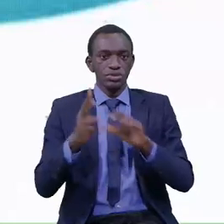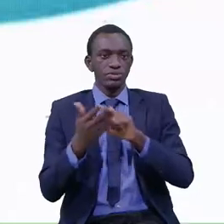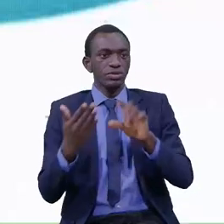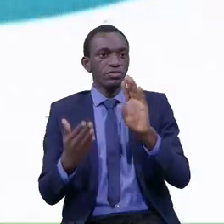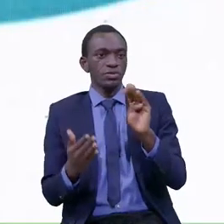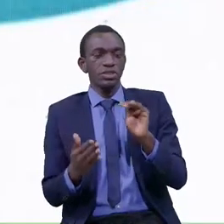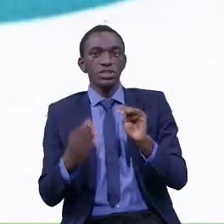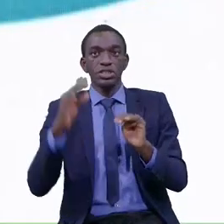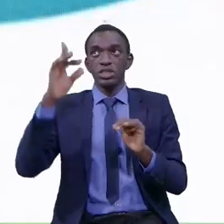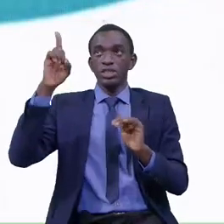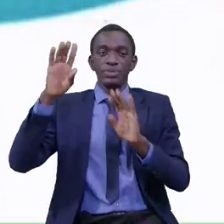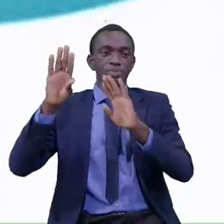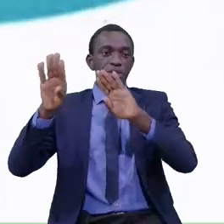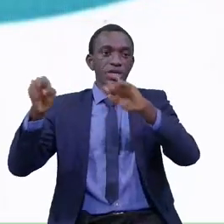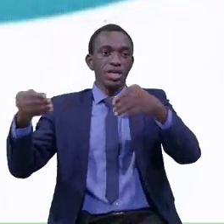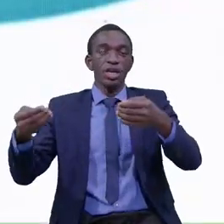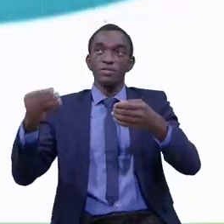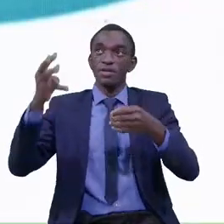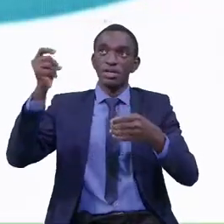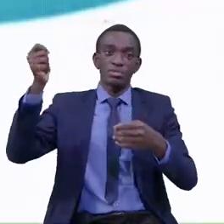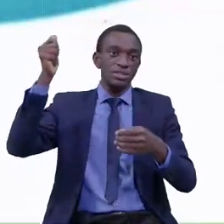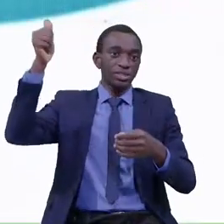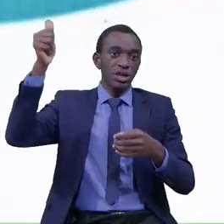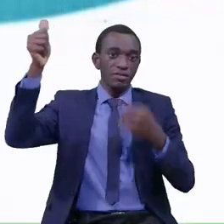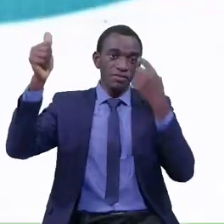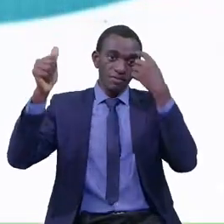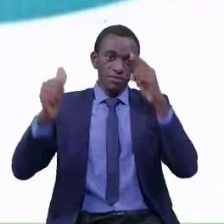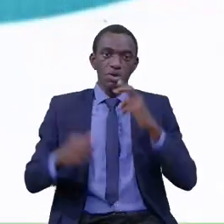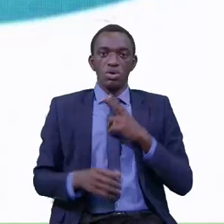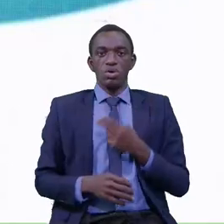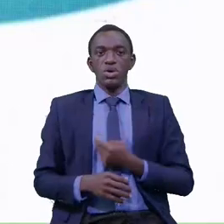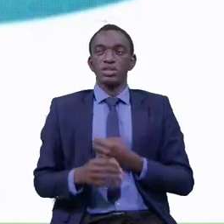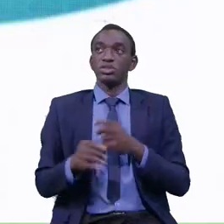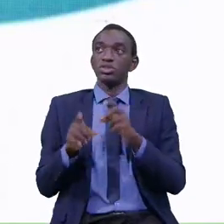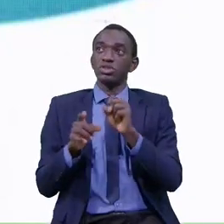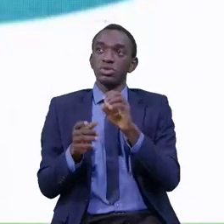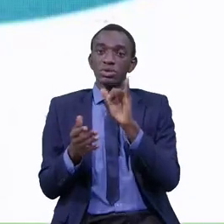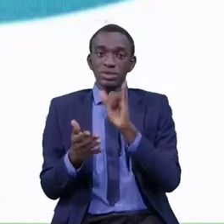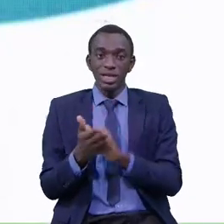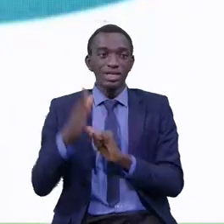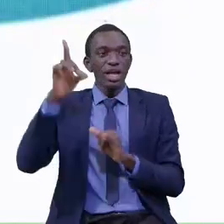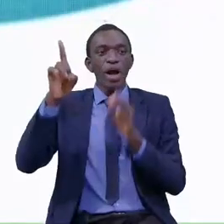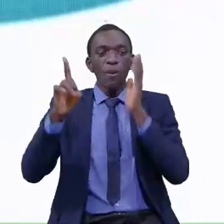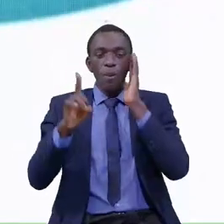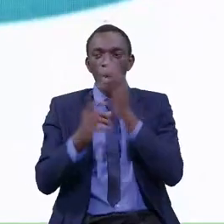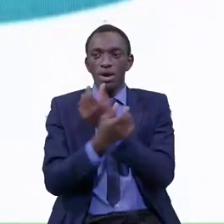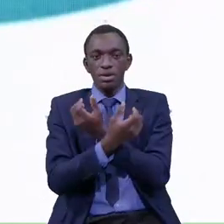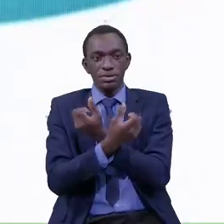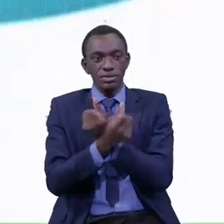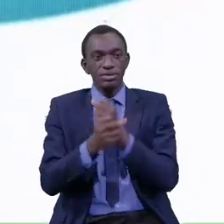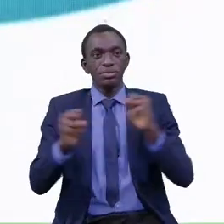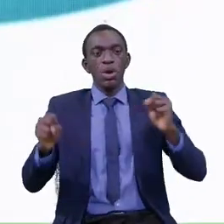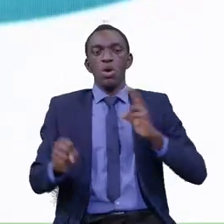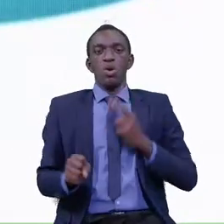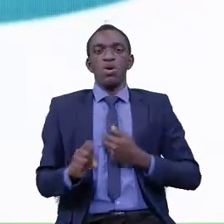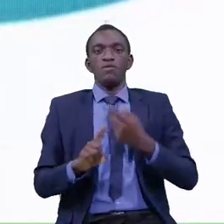Verset 14, qui s'est donné lui-même pour nous, afin de nous racheter de